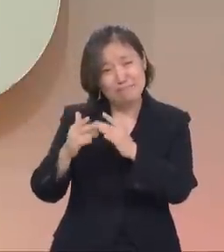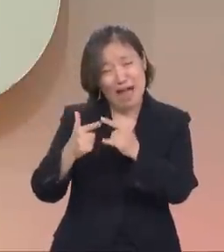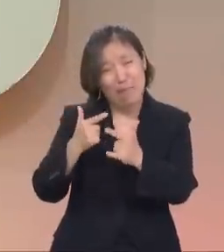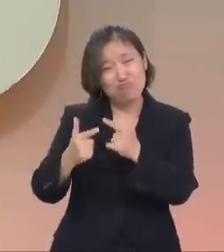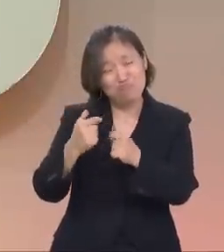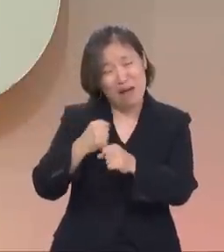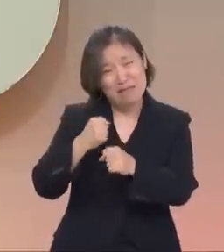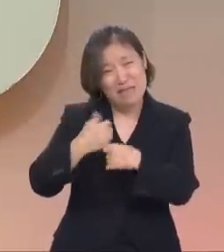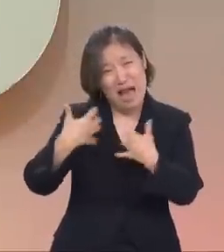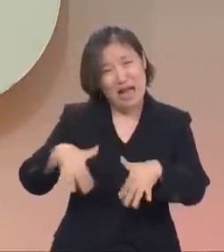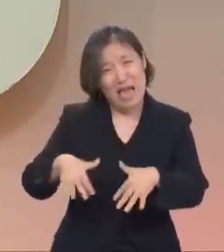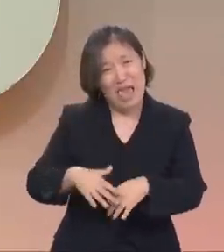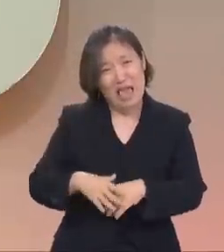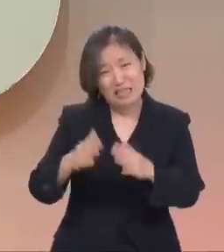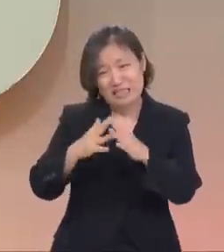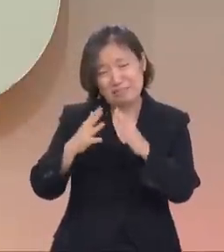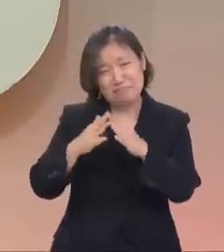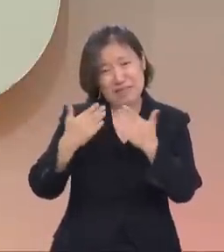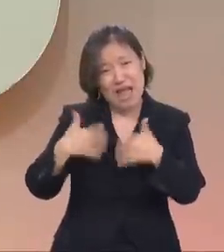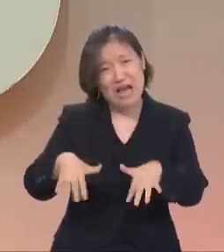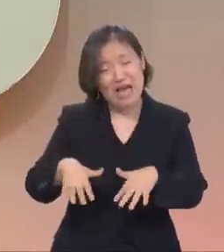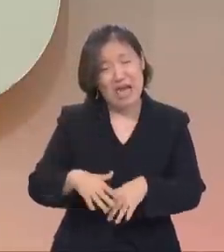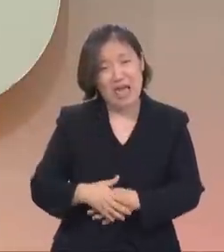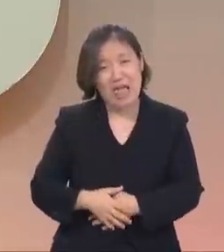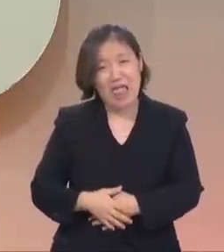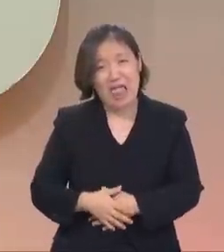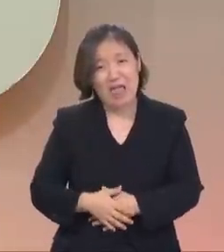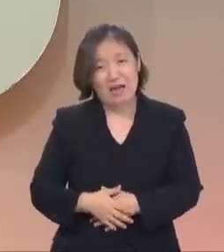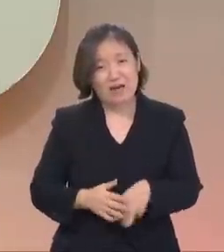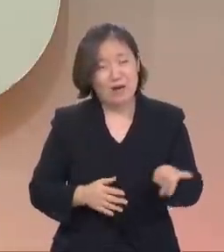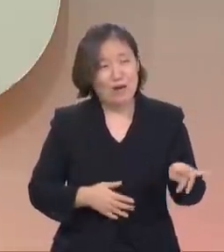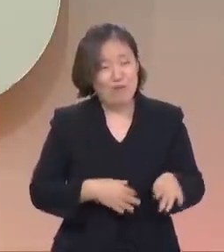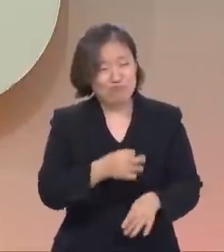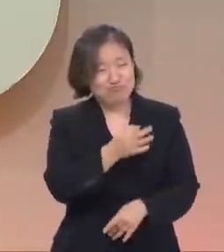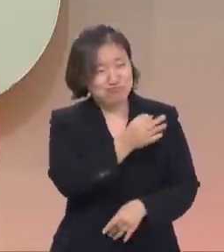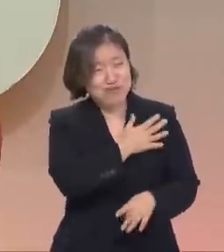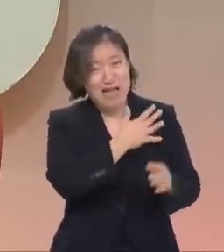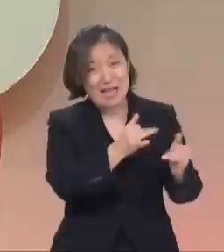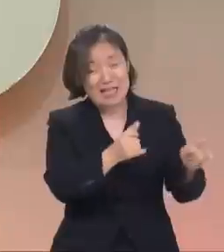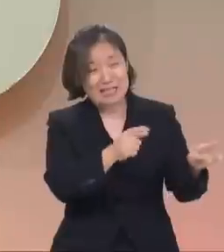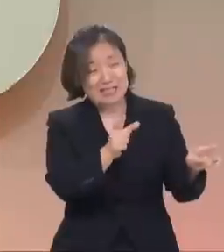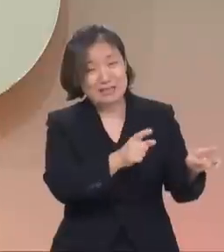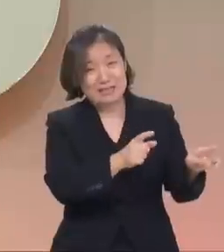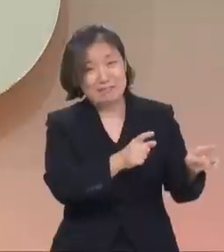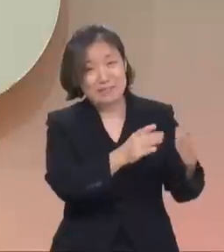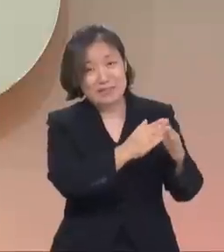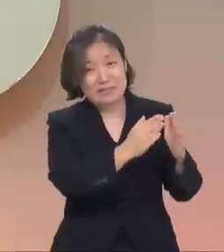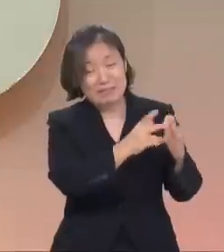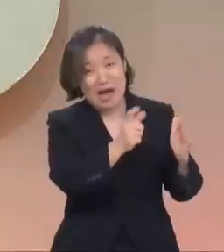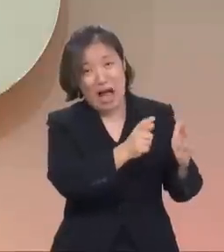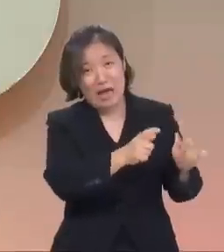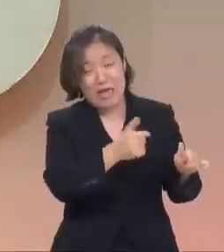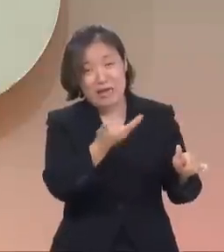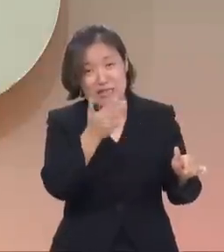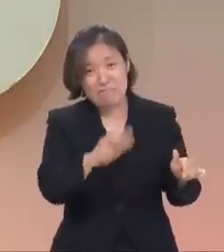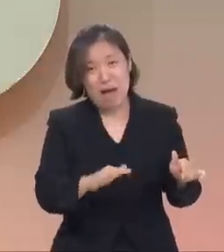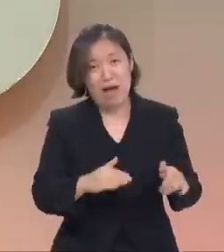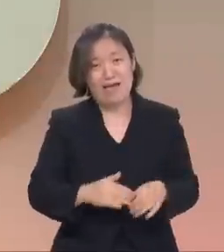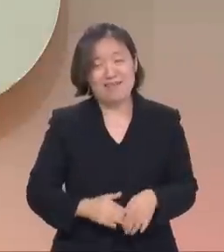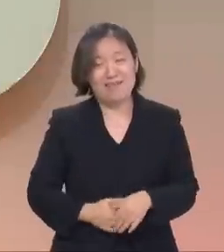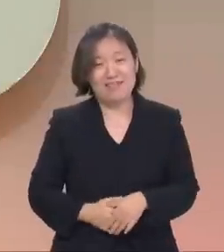되게 약했다고 해요 귀족들이나 부자들이 사는 집은 튼튼하게 지었는데 옛날에도